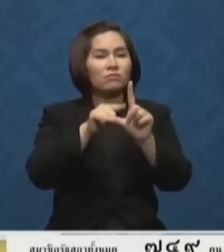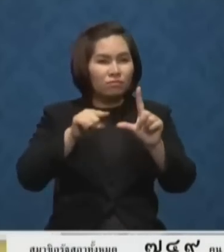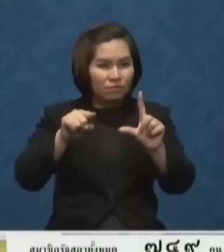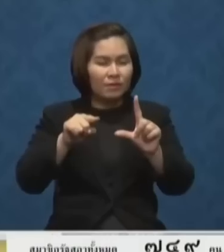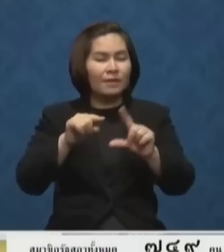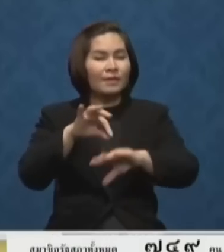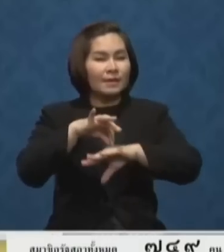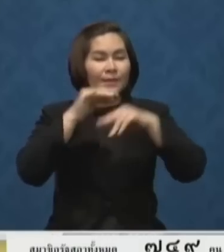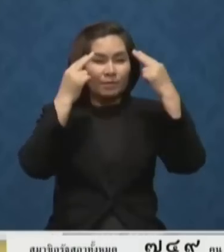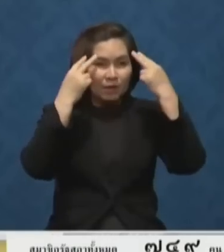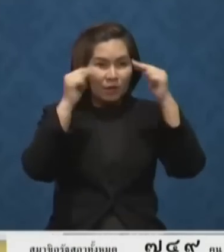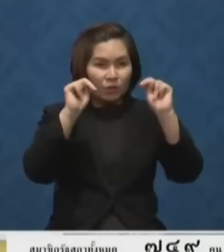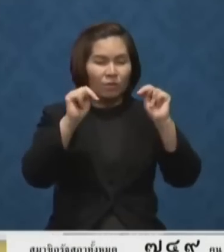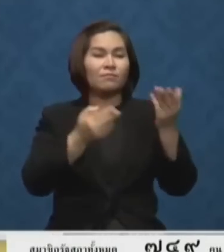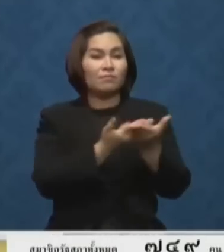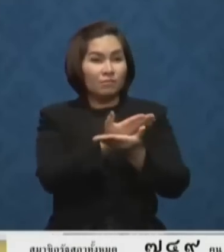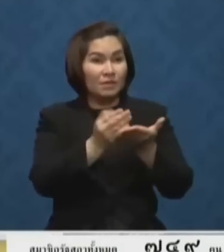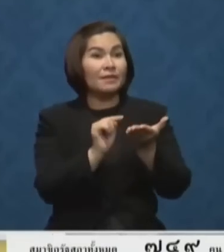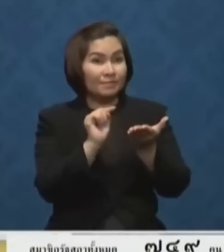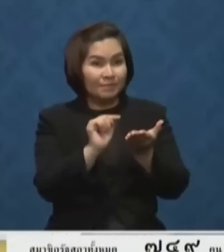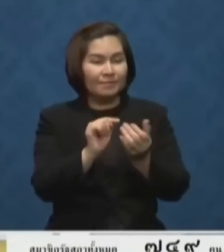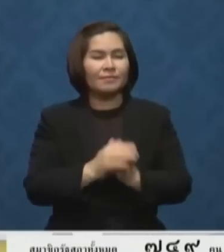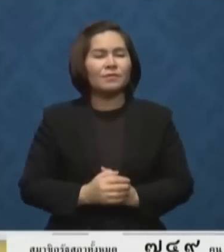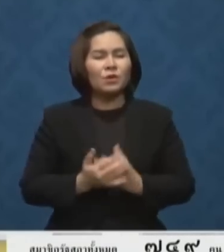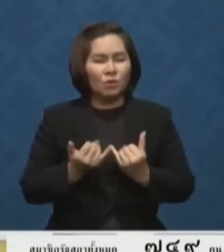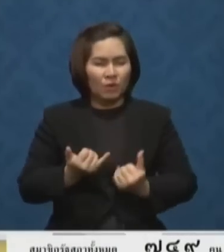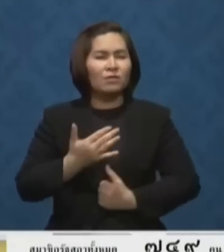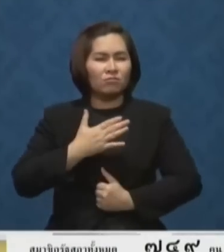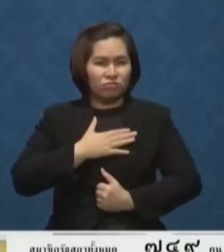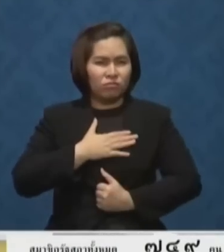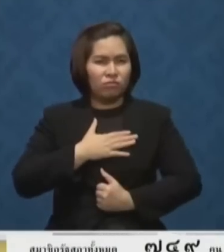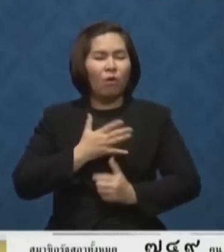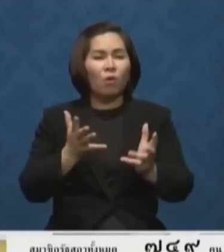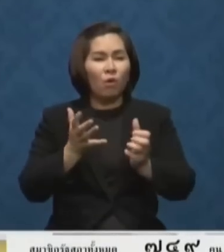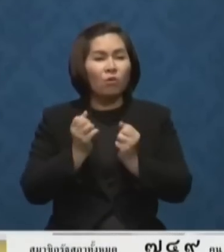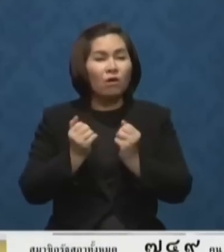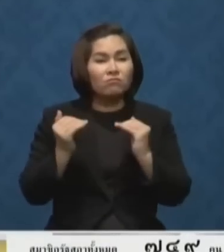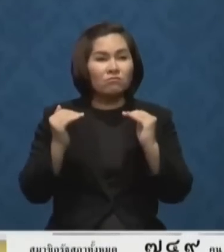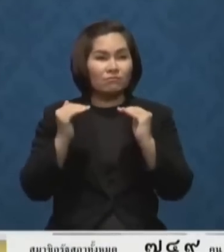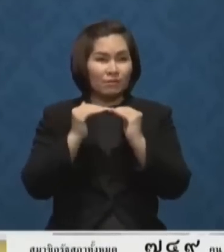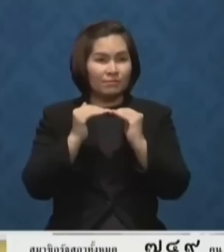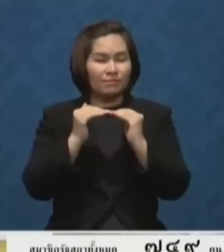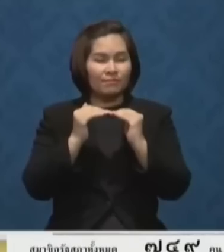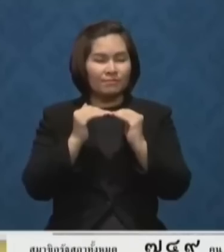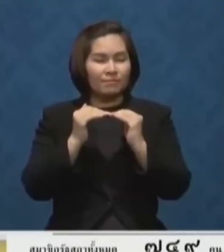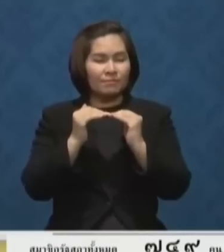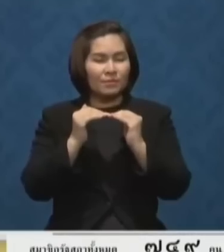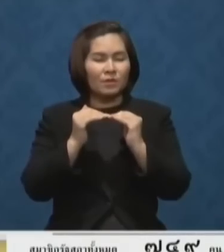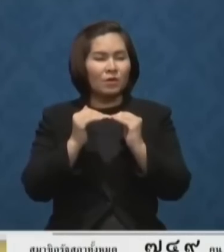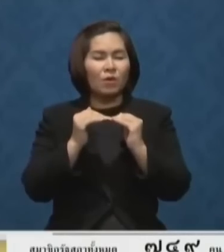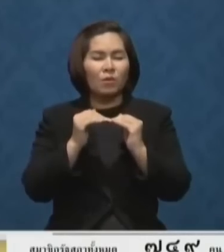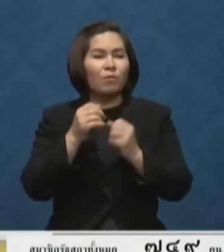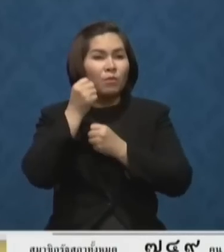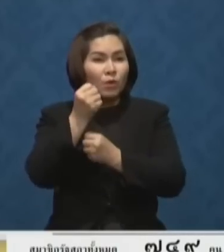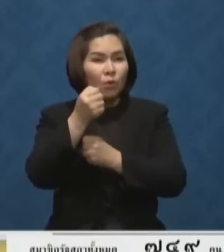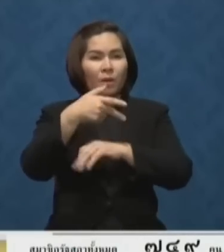ขึ้นมาดลตำแหน่ง นายกรัฐมนตีวนนี้ผมขออนญาตใช้สิทธิ์นะครับ ขอทวงประ